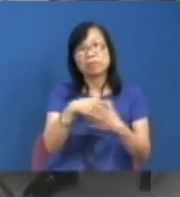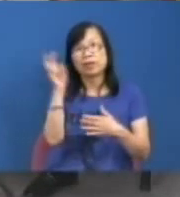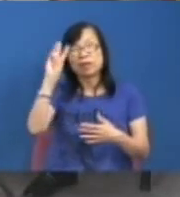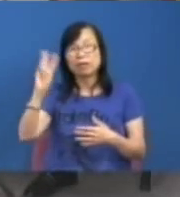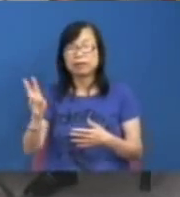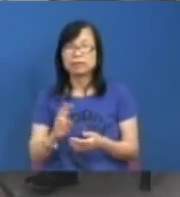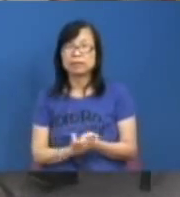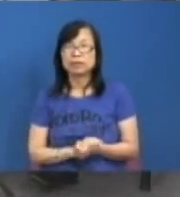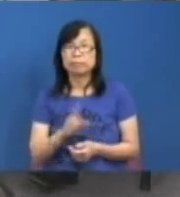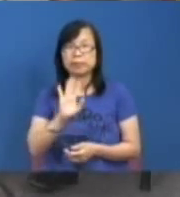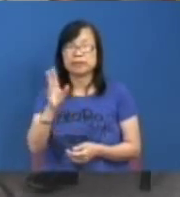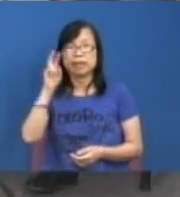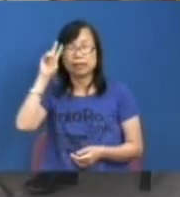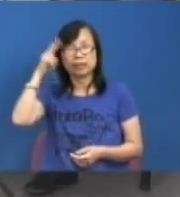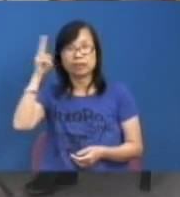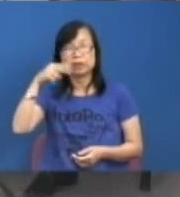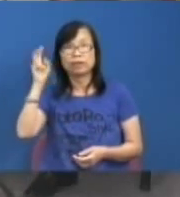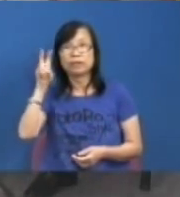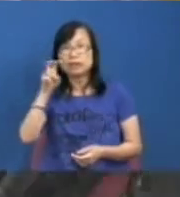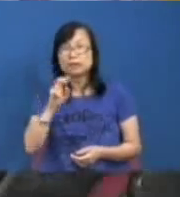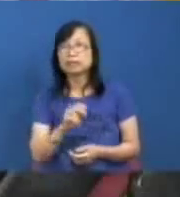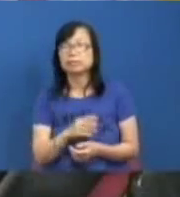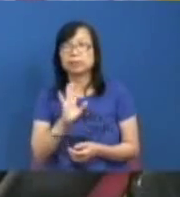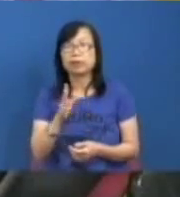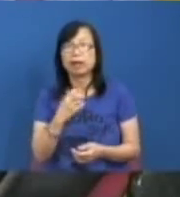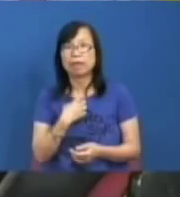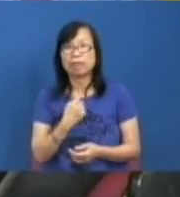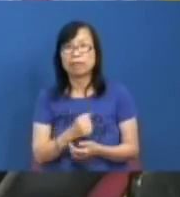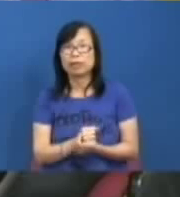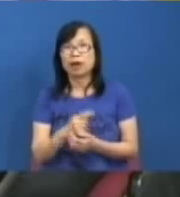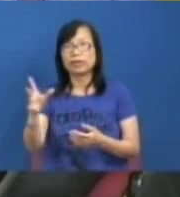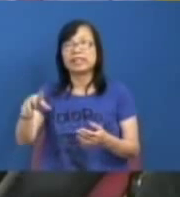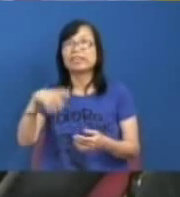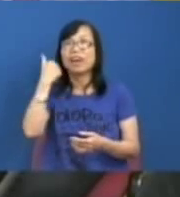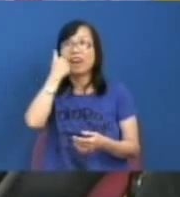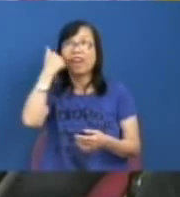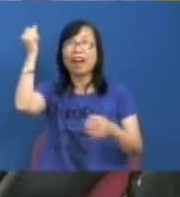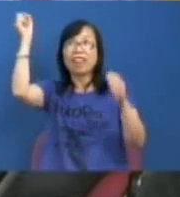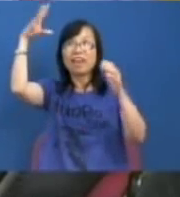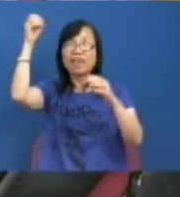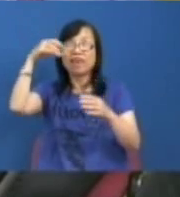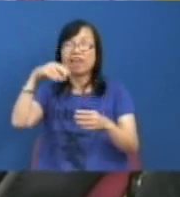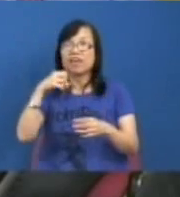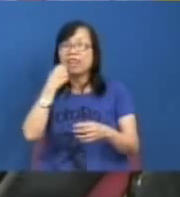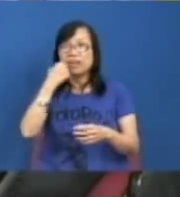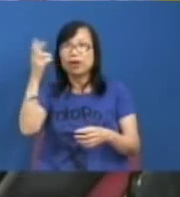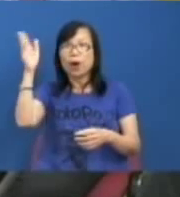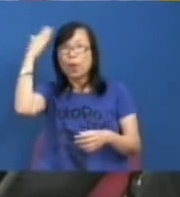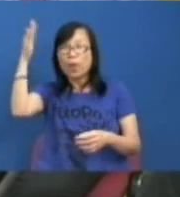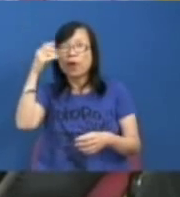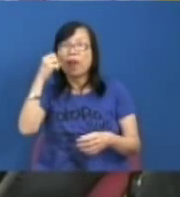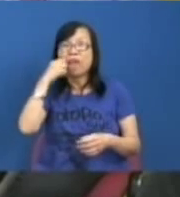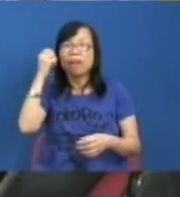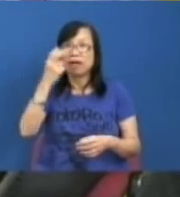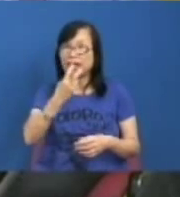咧比較上唔係常見，或者嚴格嚟講，少少唔係好合法嘅。其實我哋冷氣機咧，咩時候應該用水冷，咩時候用空